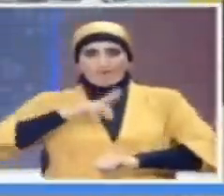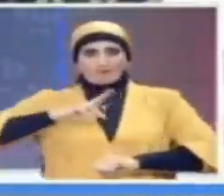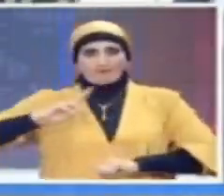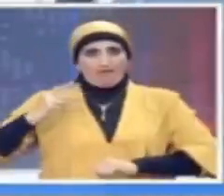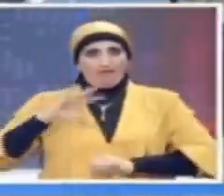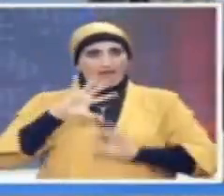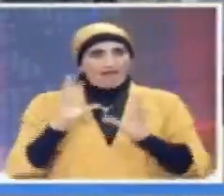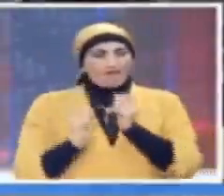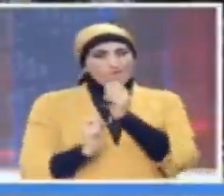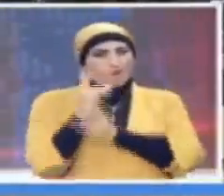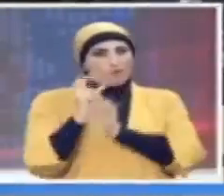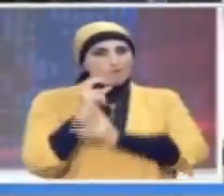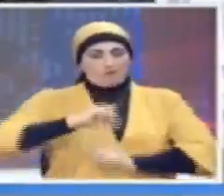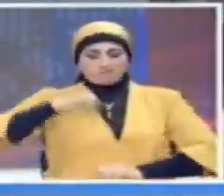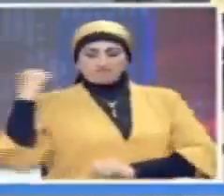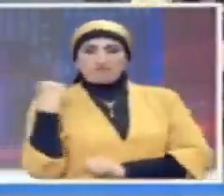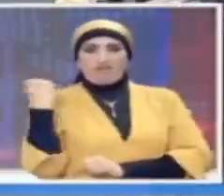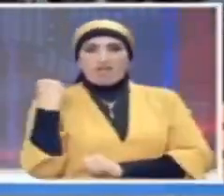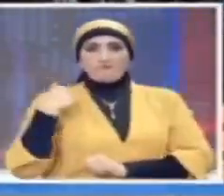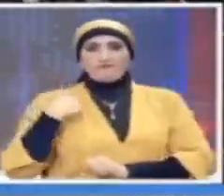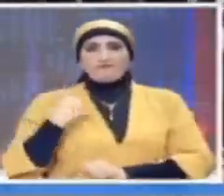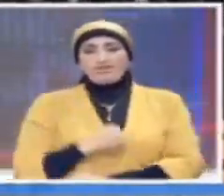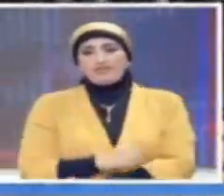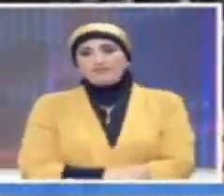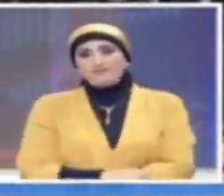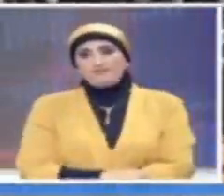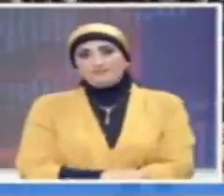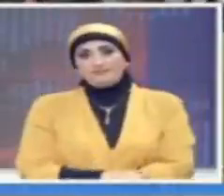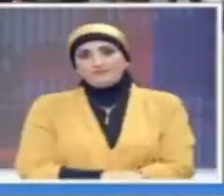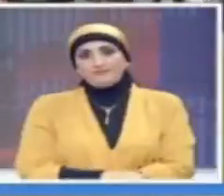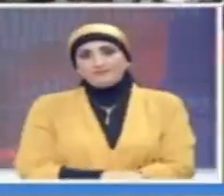كافة المستجدات الأمنية.